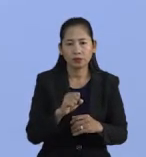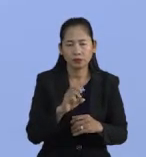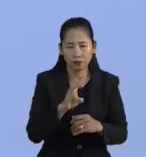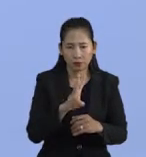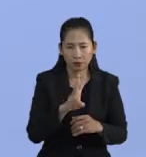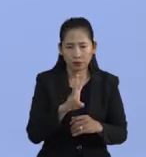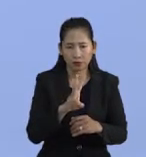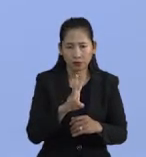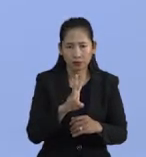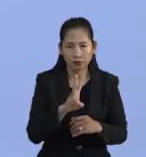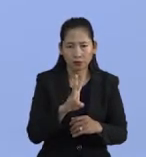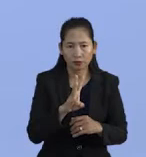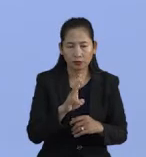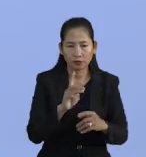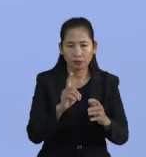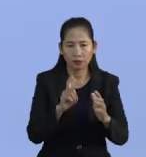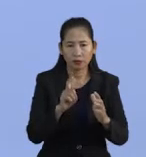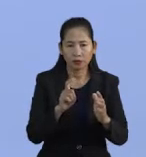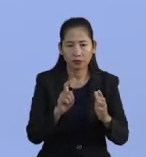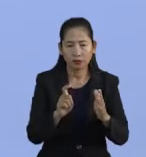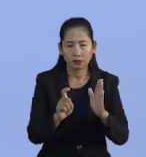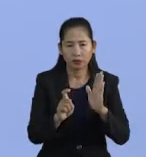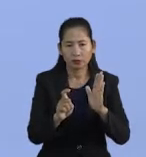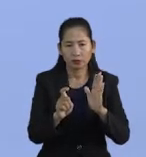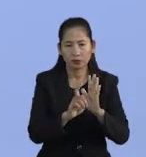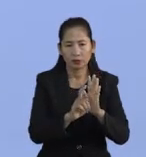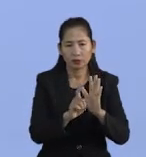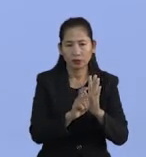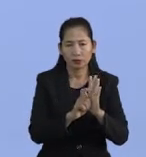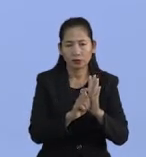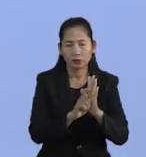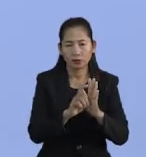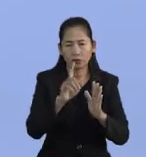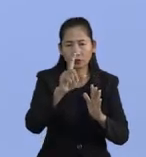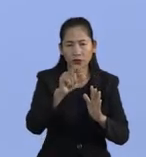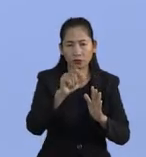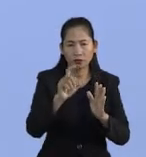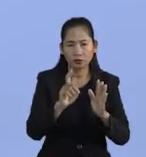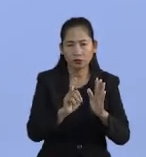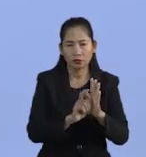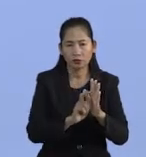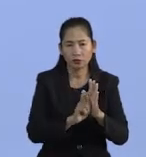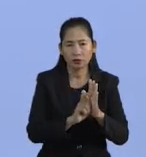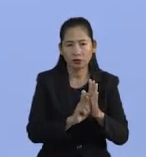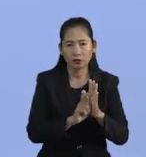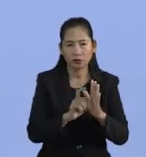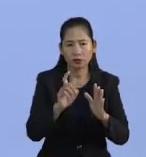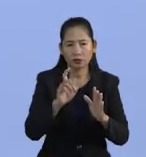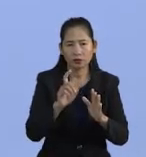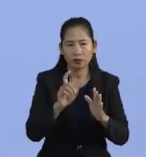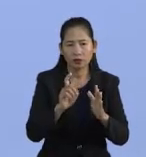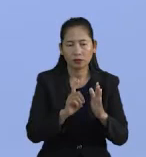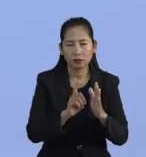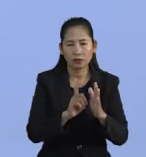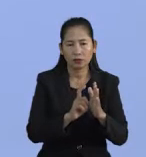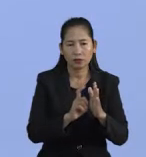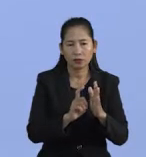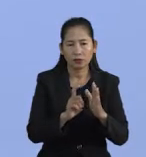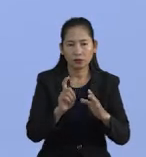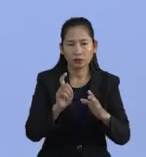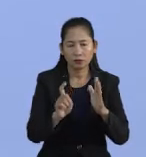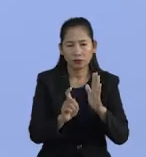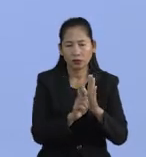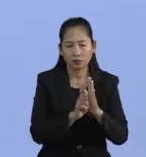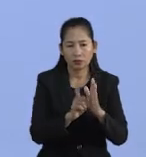bảy nơi tụng ấy con tọa bị riêng cứ đọp đọp bà viên lấy tụng tụng đọp tái phạm